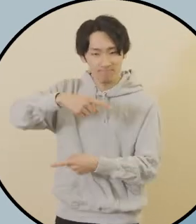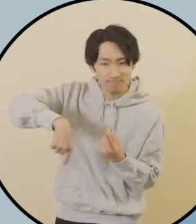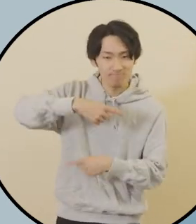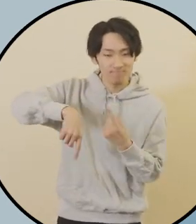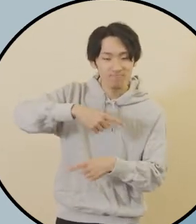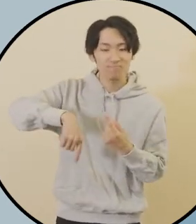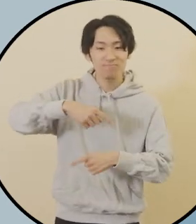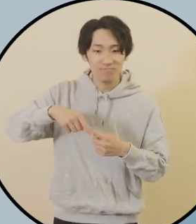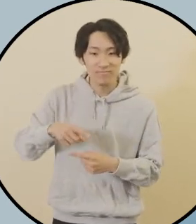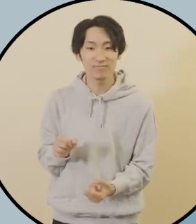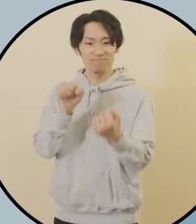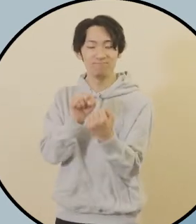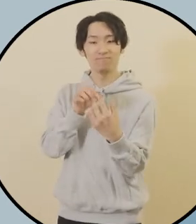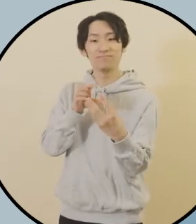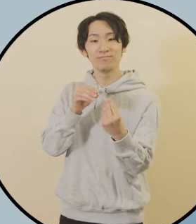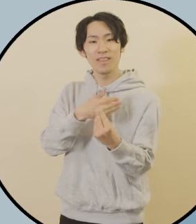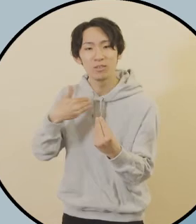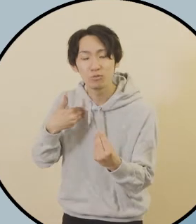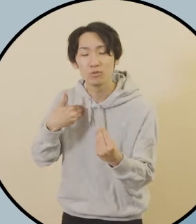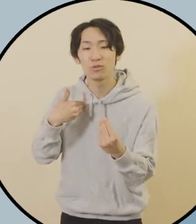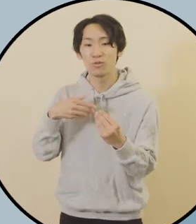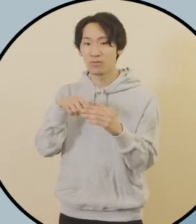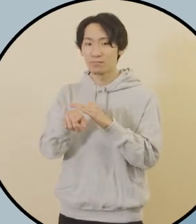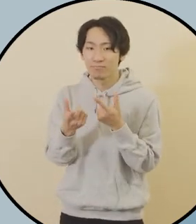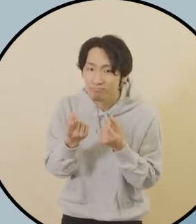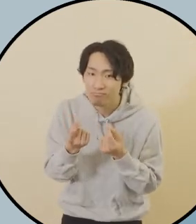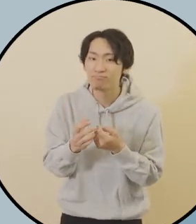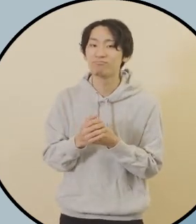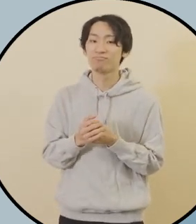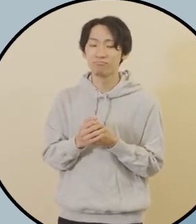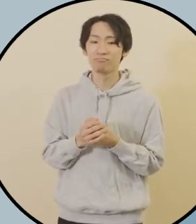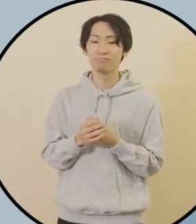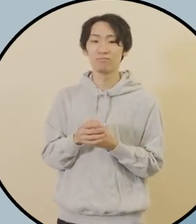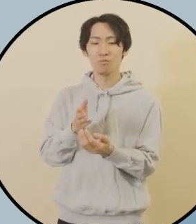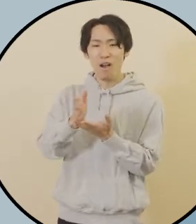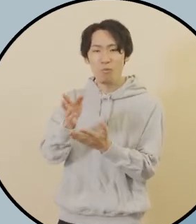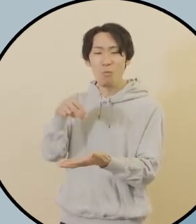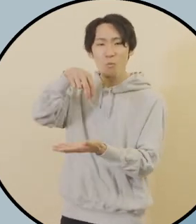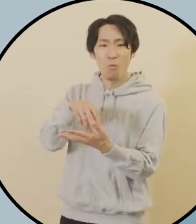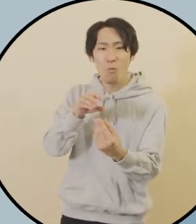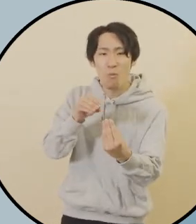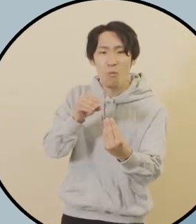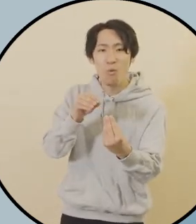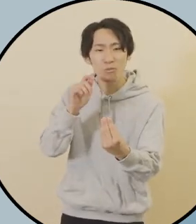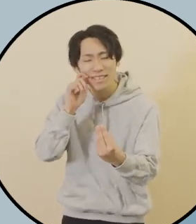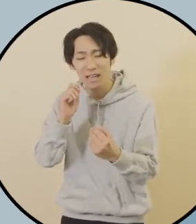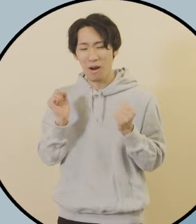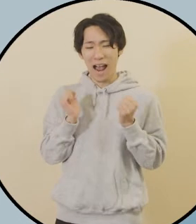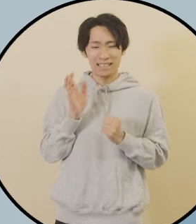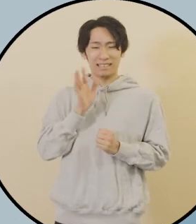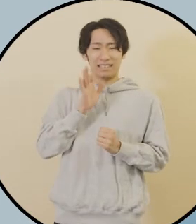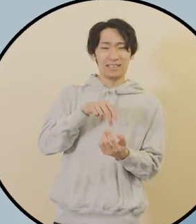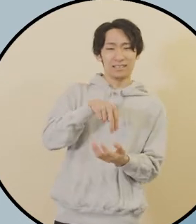けどドライ&エラーで構築していくスタープライン方てるわけじゃないですかでもそのスタートラインになかなか立てない